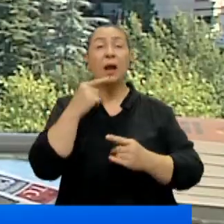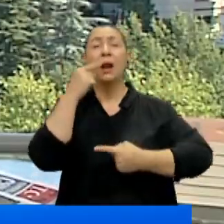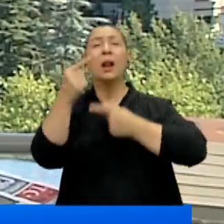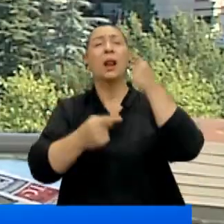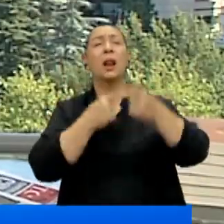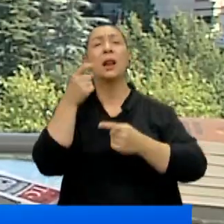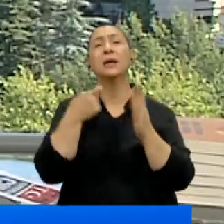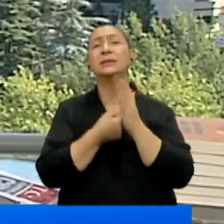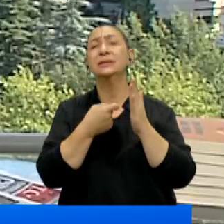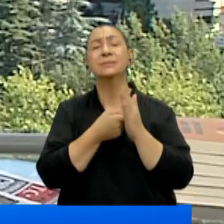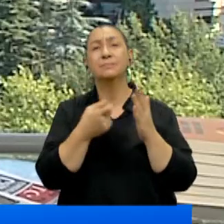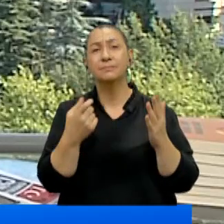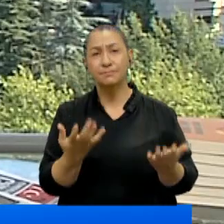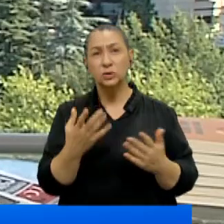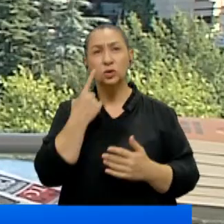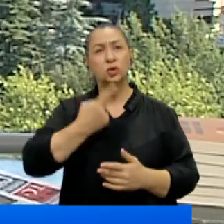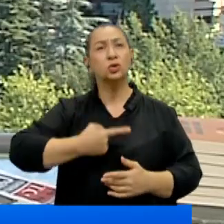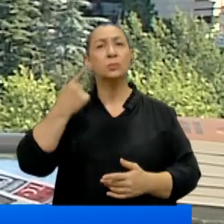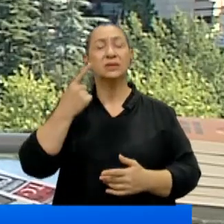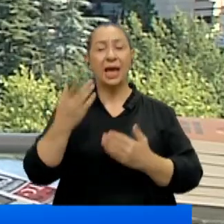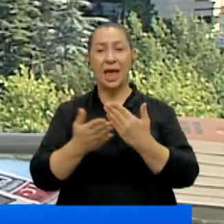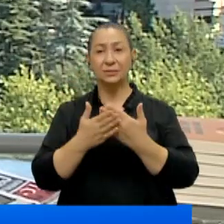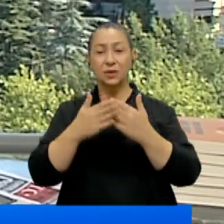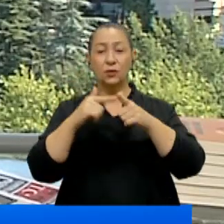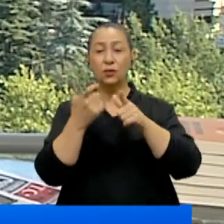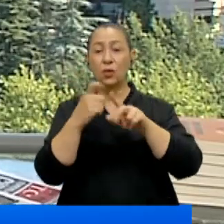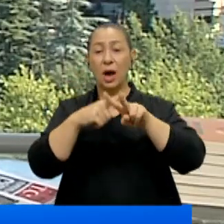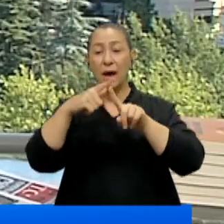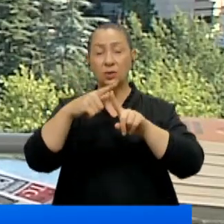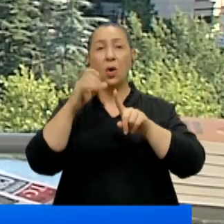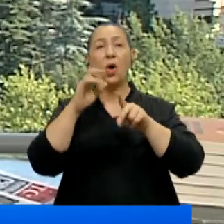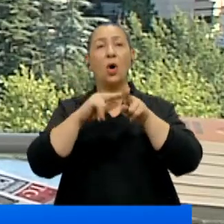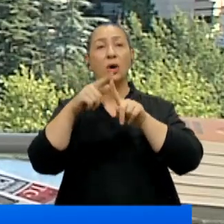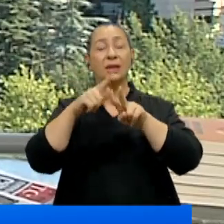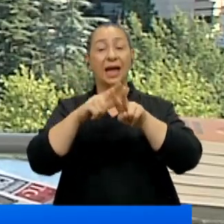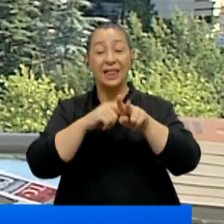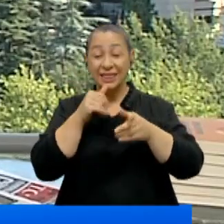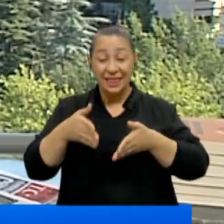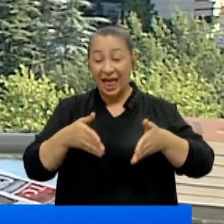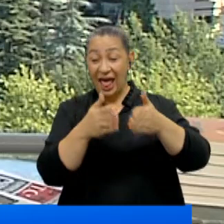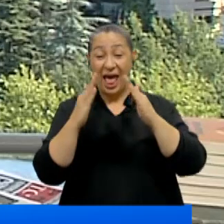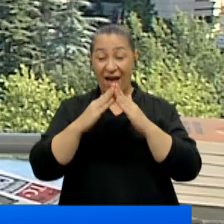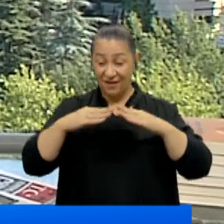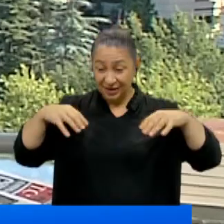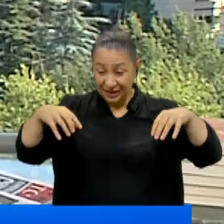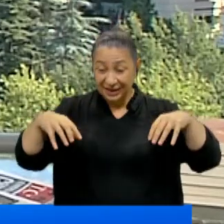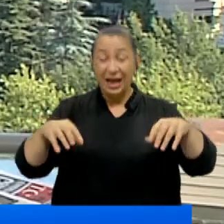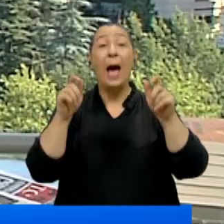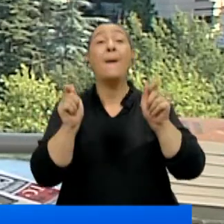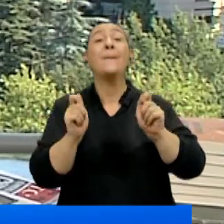dillendiren isimlerden bir tanesi Cumhurbaşkanı Yardımcısı Fuat Oktay'dı. Dere kenarına ev yapılmaması